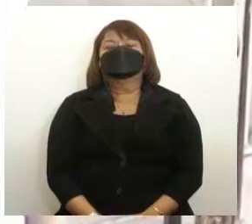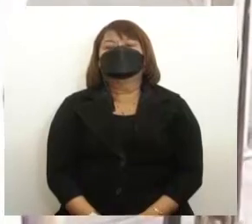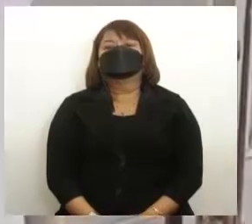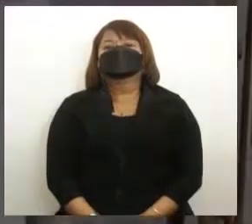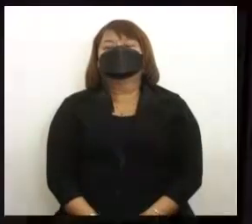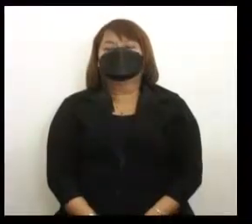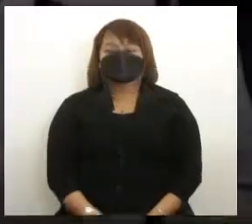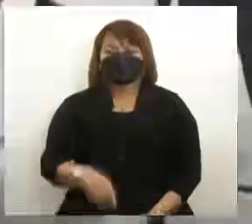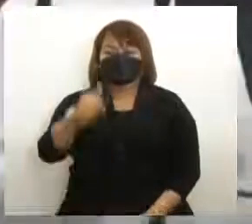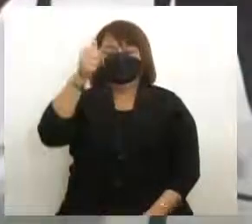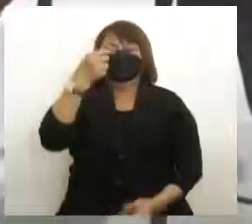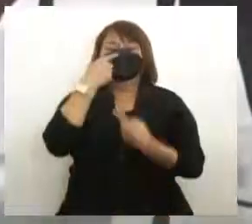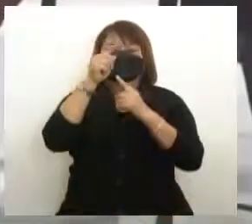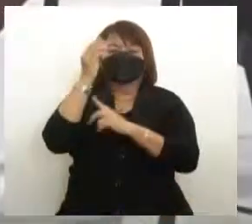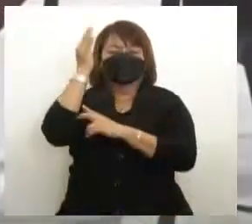ฒนธรรม